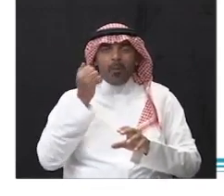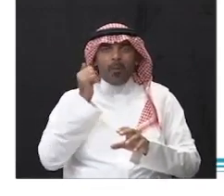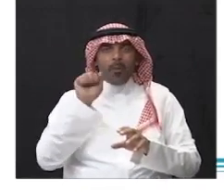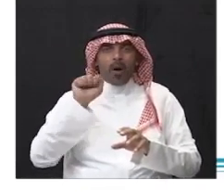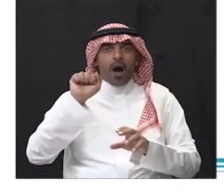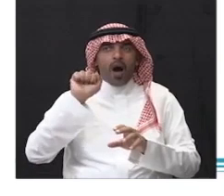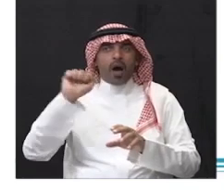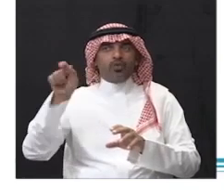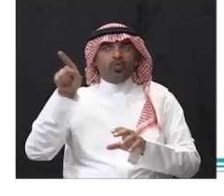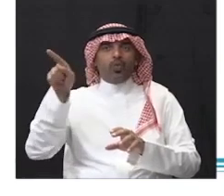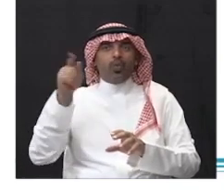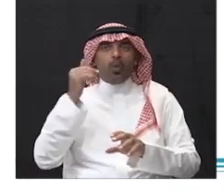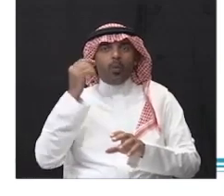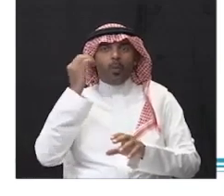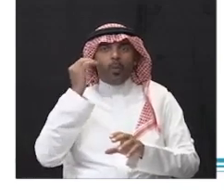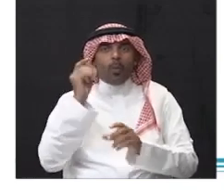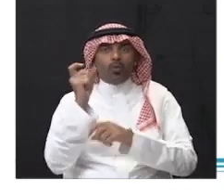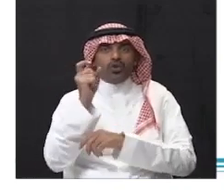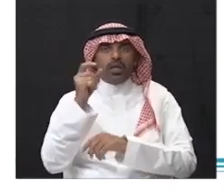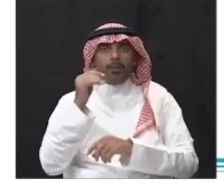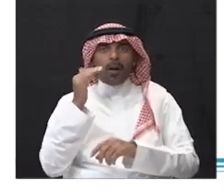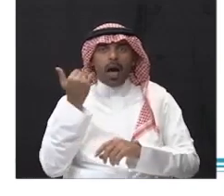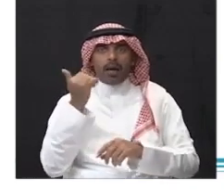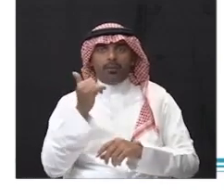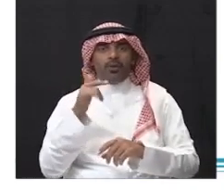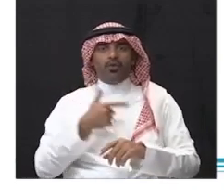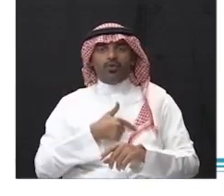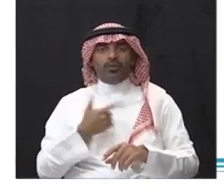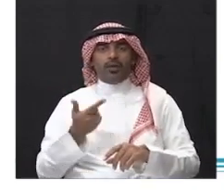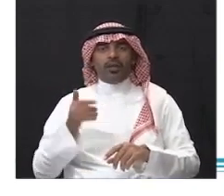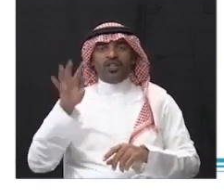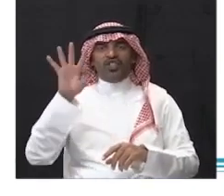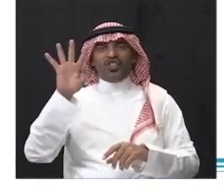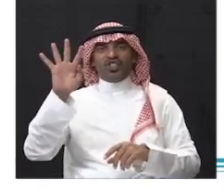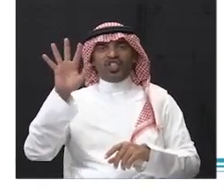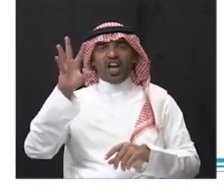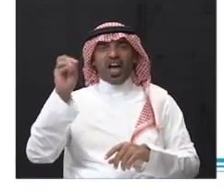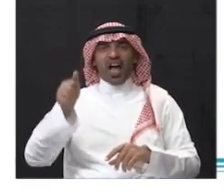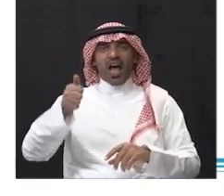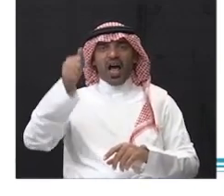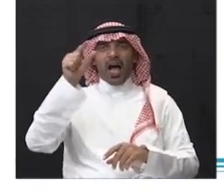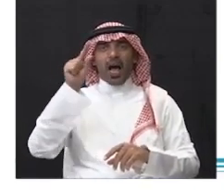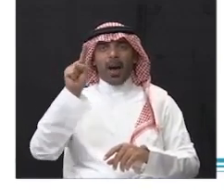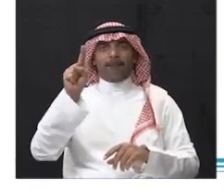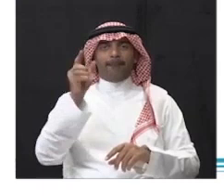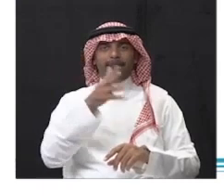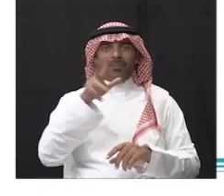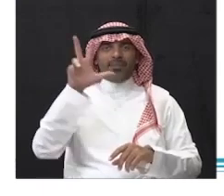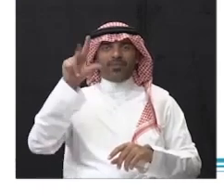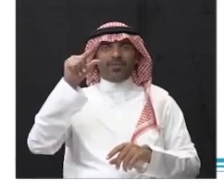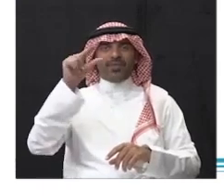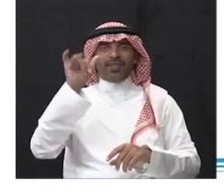ثانياً، من نتائج الكشوف الجغرافية على العالم تدفق الثروات والمواد الخام على،